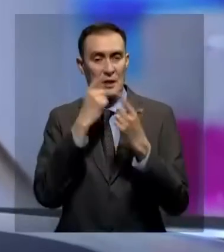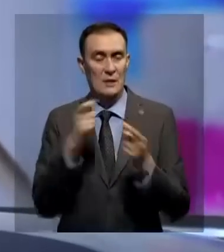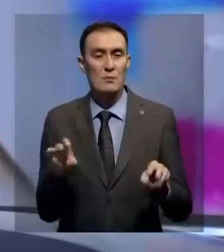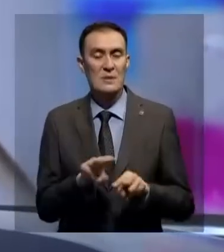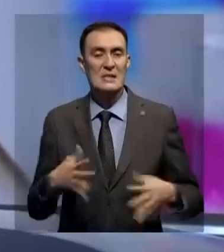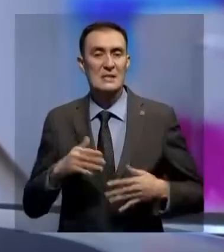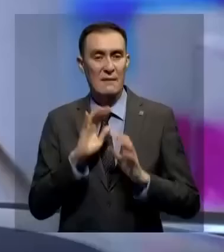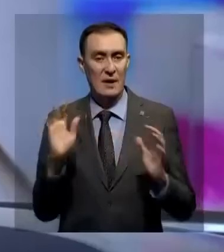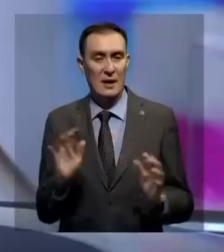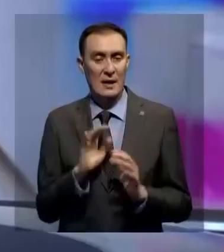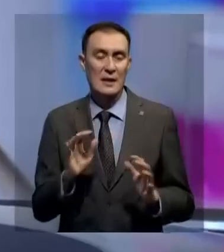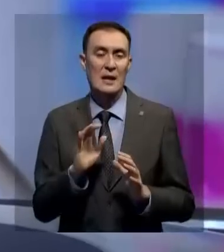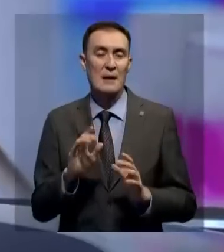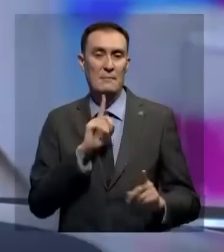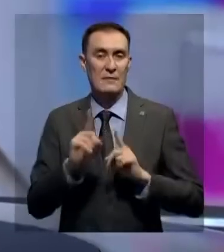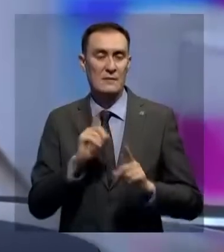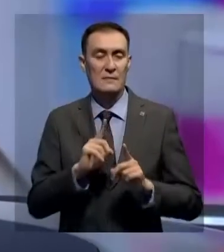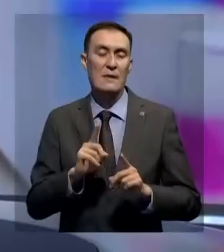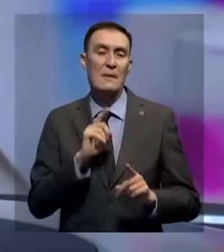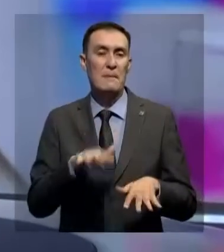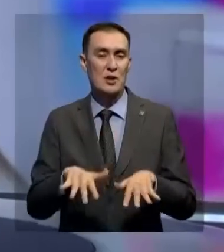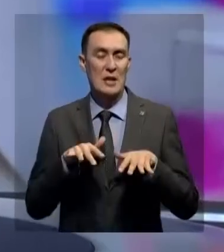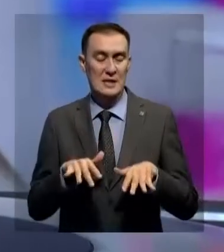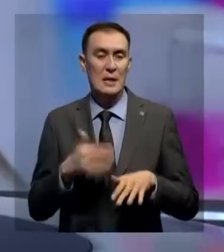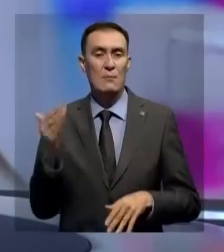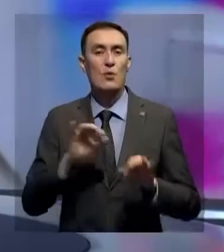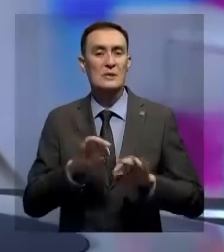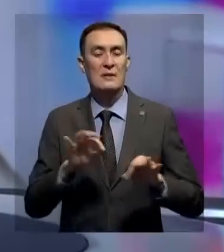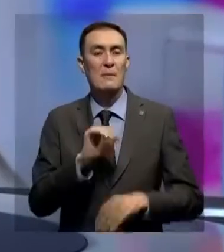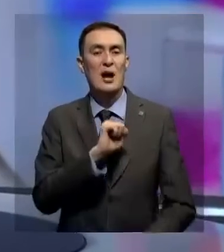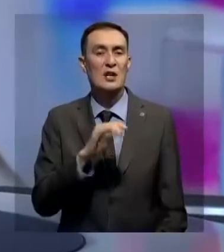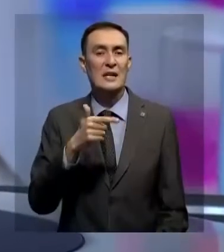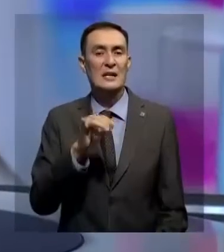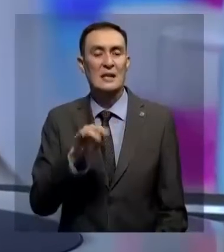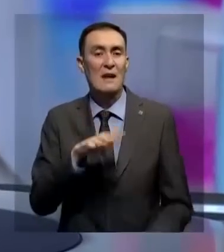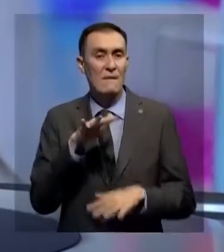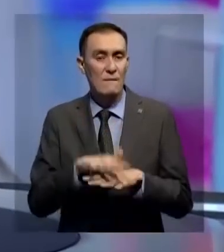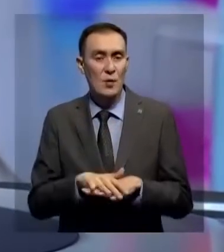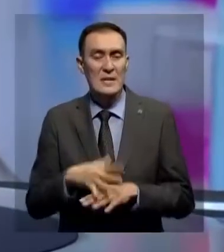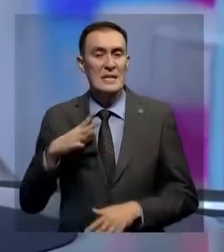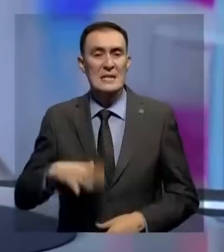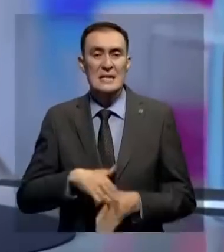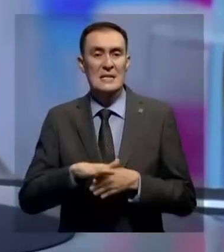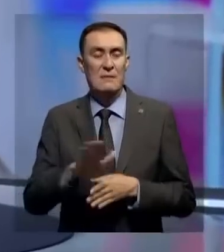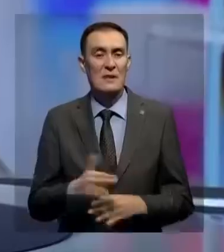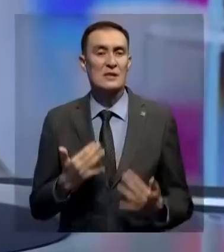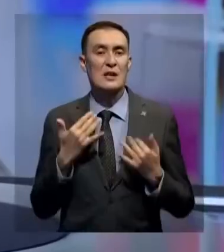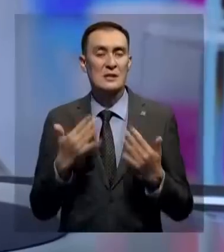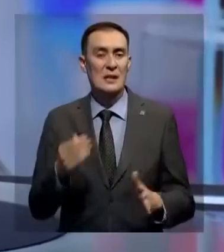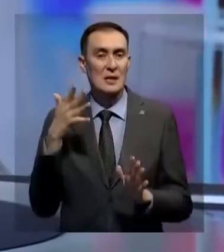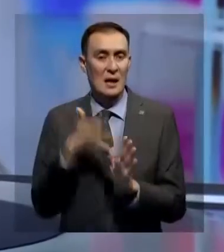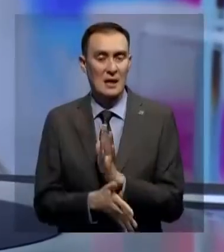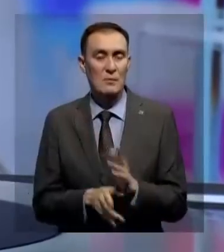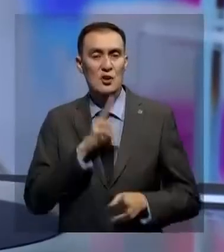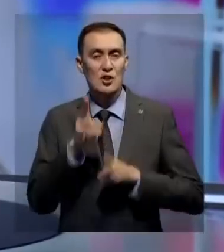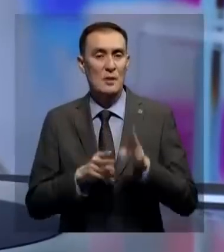министр здравоохранения сегодня на правительственном часе в Мжелесе. По словам Жаргинияд, фонд не справляется с растущими затратами,